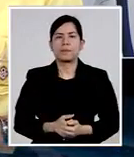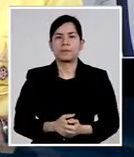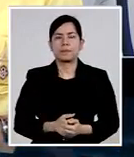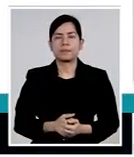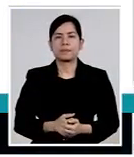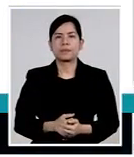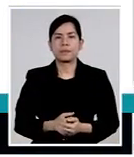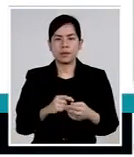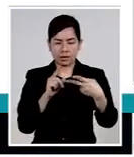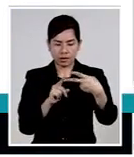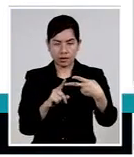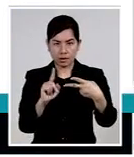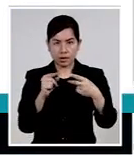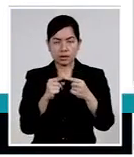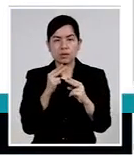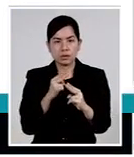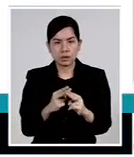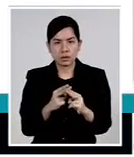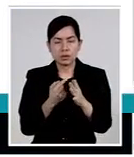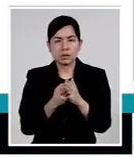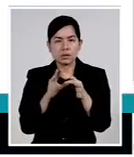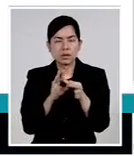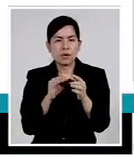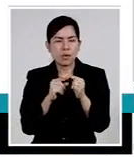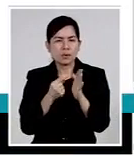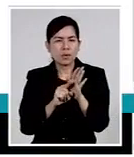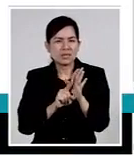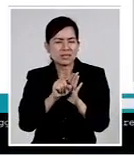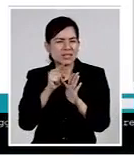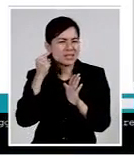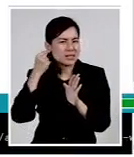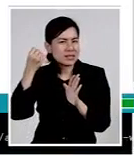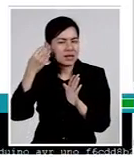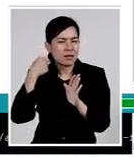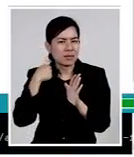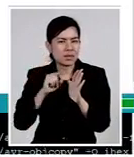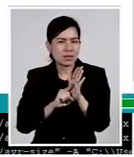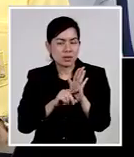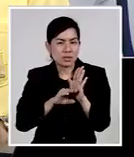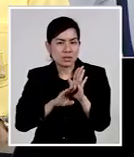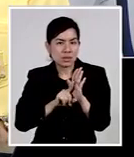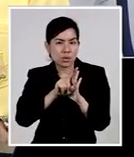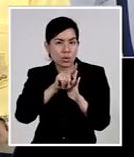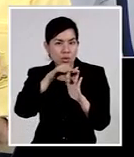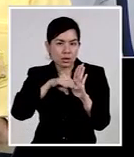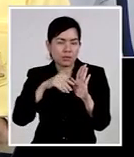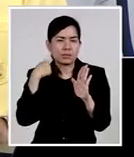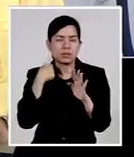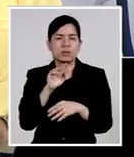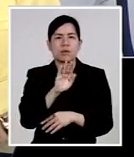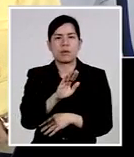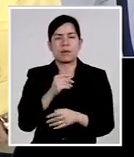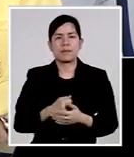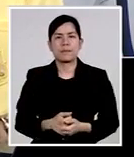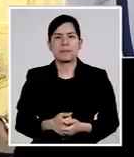นะครับเจ้าตัววอลลุ่มนะครับลองใส่ช่อง1เข้าไปอัปโหลดเข้าไปใหม่นะครับโอเค